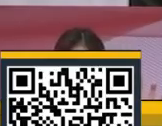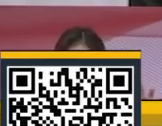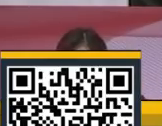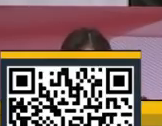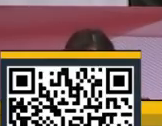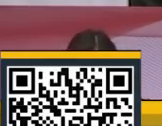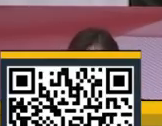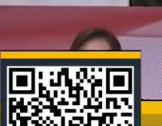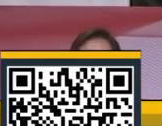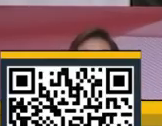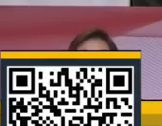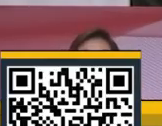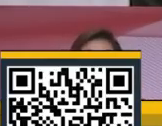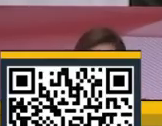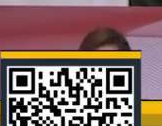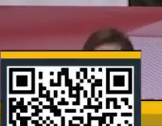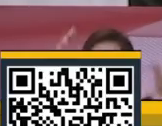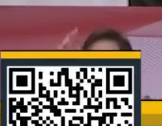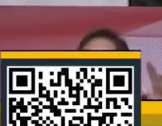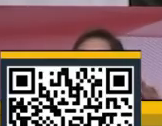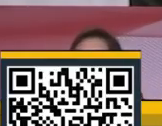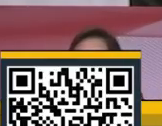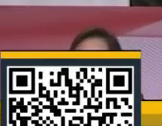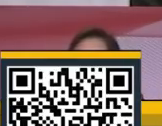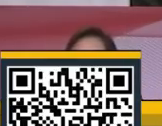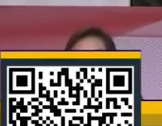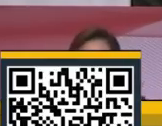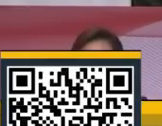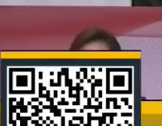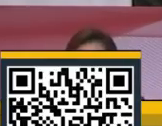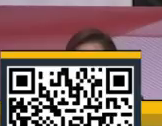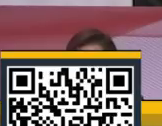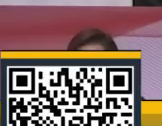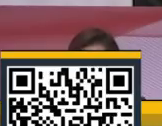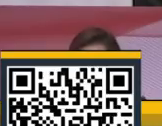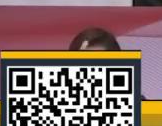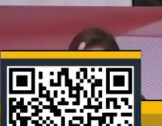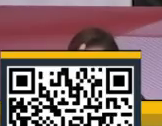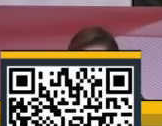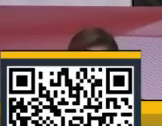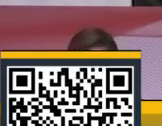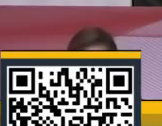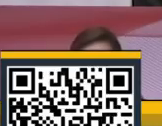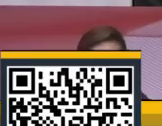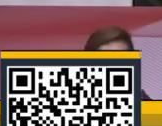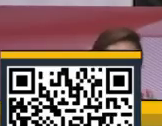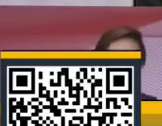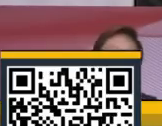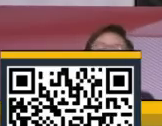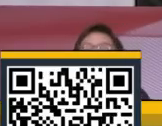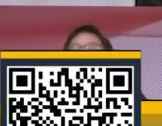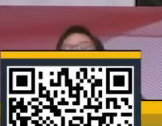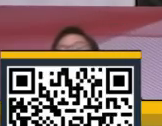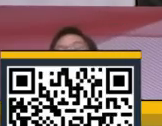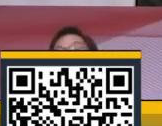15,287. Seorang wanita warga negara berusia 35 tahun, tetapi beliau mempunyai penyakit darah tinggi, asma,